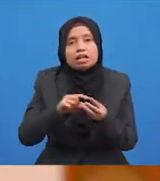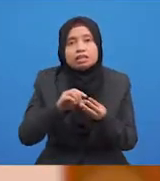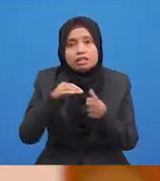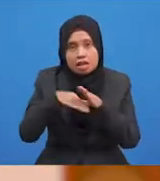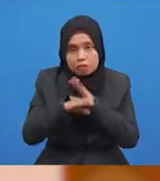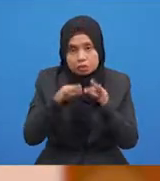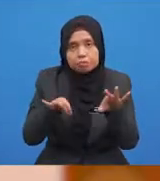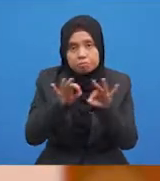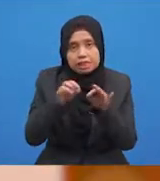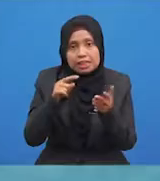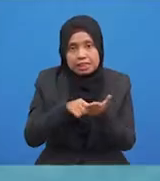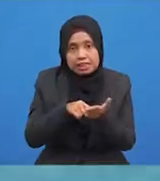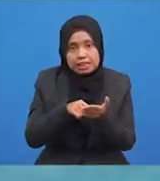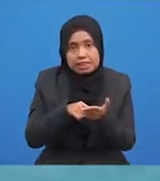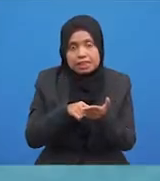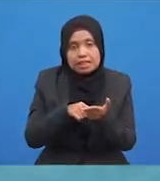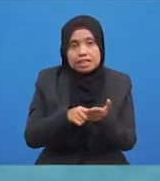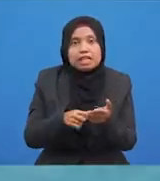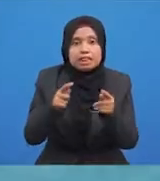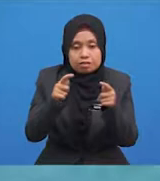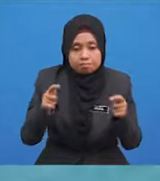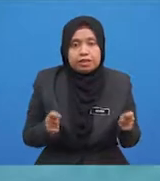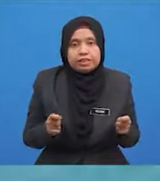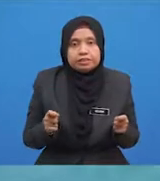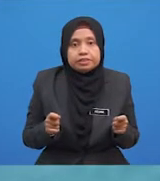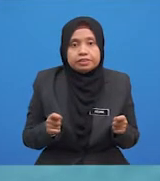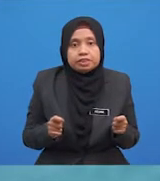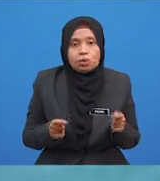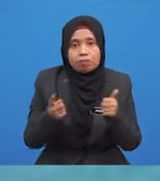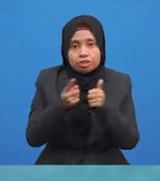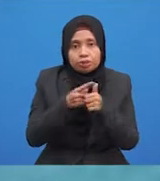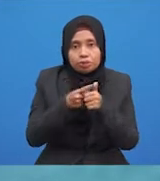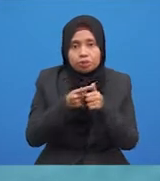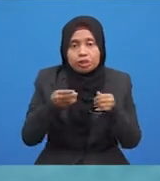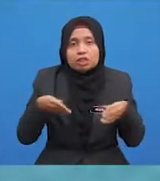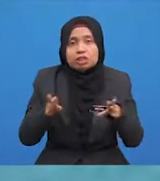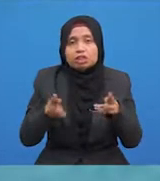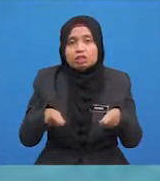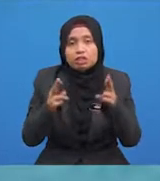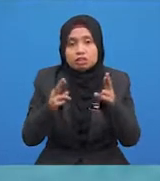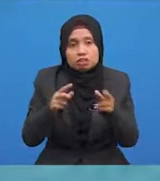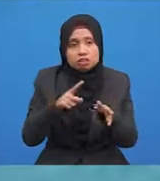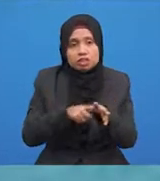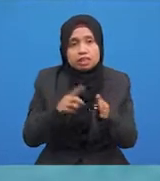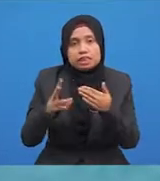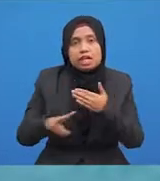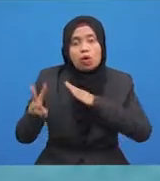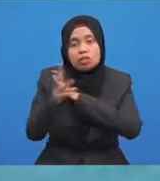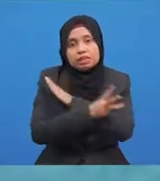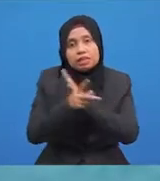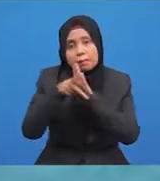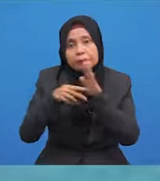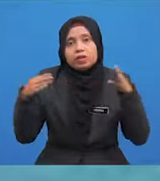dalam cerpen ini ialah latar tempat. Yang pertama, jalan raya di kawasan